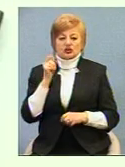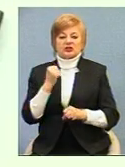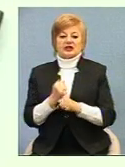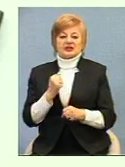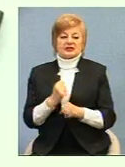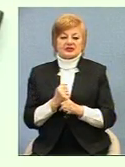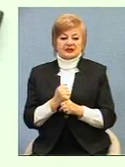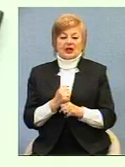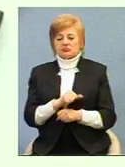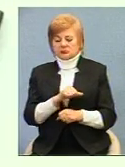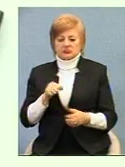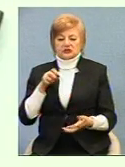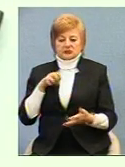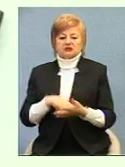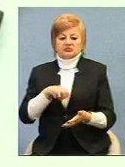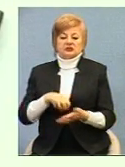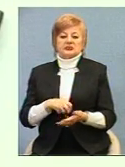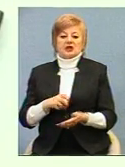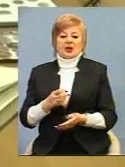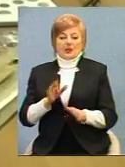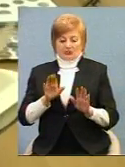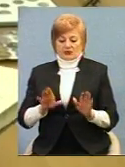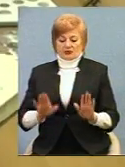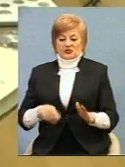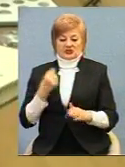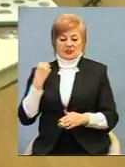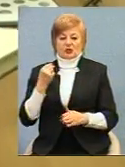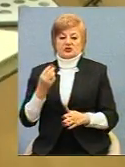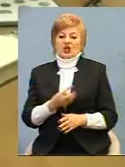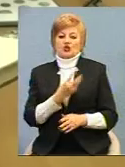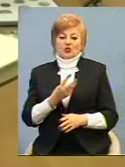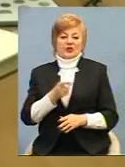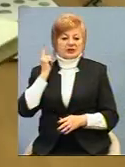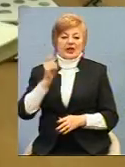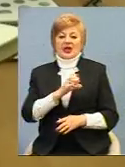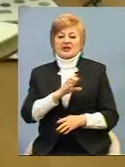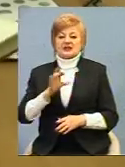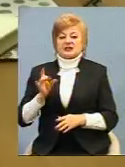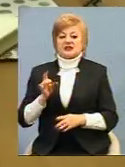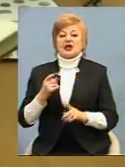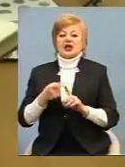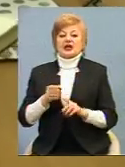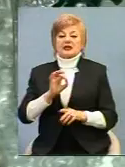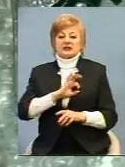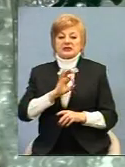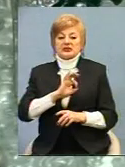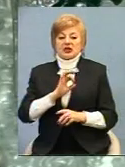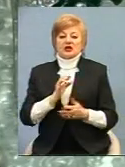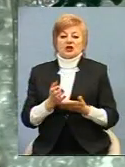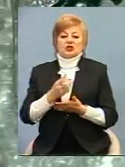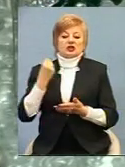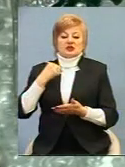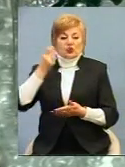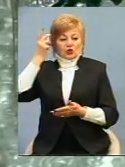зроблені кустарним способом місцевими ентузіастами. Проте навіть за радянських часів тематичні значки із зображенням запорозьких